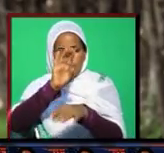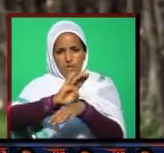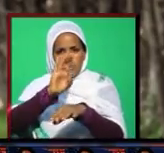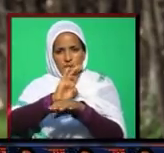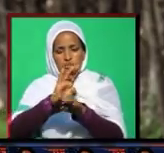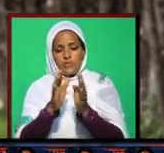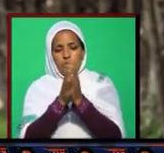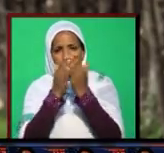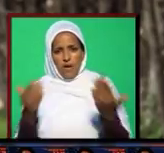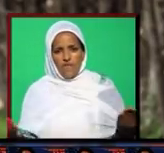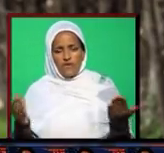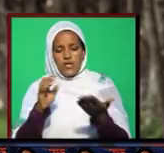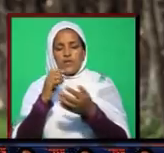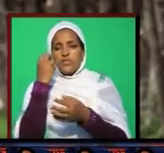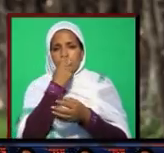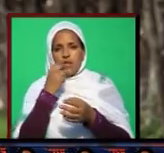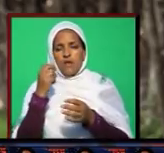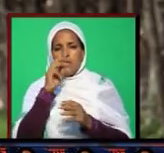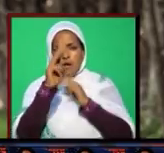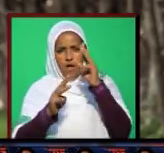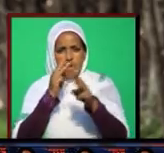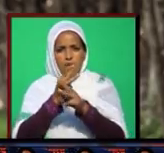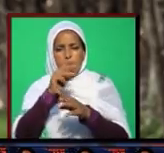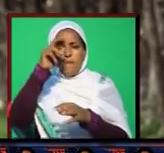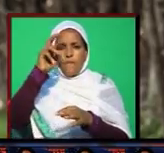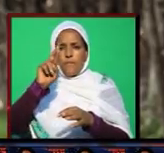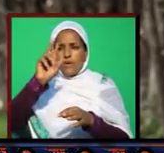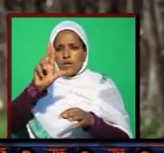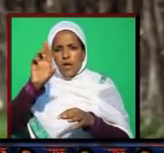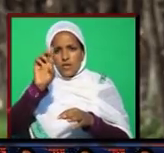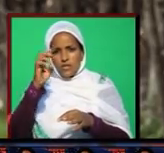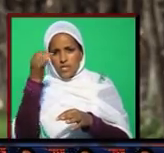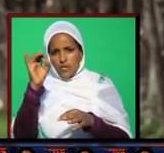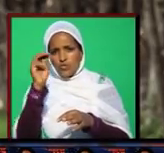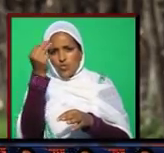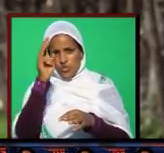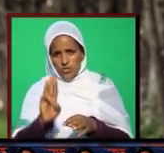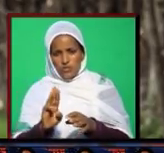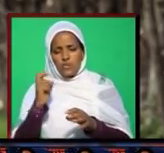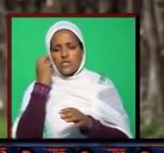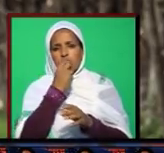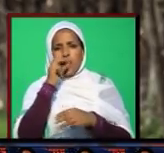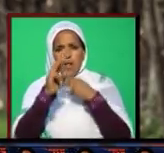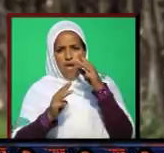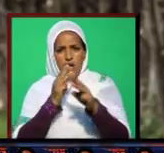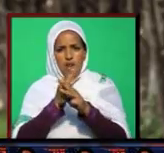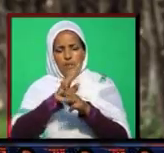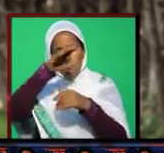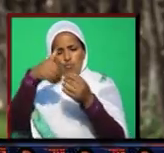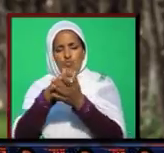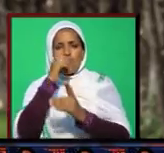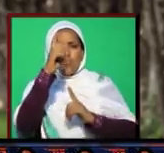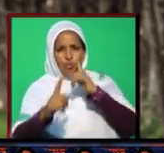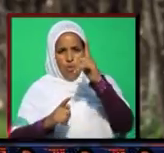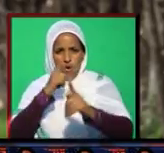ክርስቲያናችን መጽሐፍም ልሳነ ዓለም ጰራቅሊጦስ ተራዳአኒ ከመእኑ ዘውስተ ዓለም እከ ይላል። ልሳነ ዓለም የዓለም ሁሉ